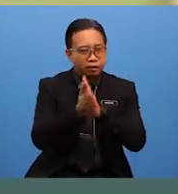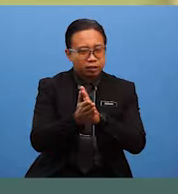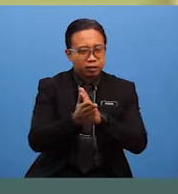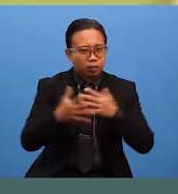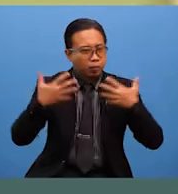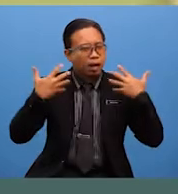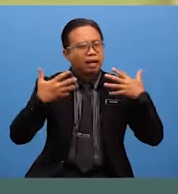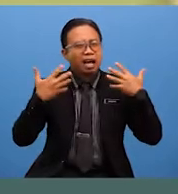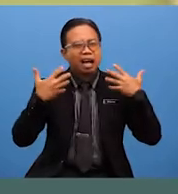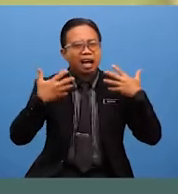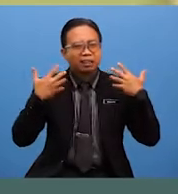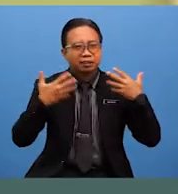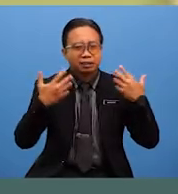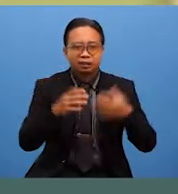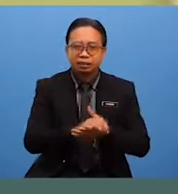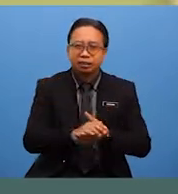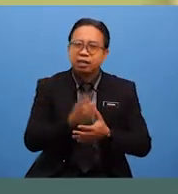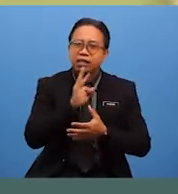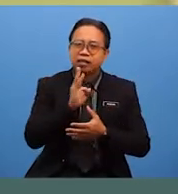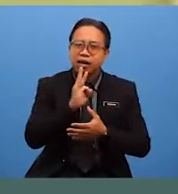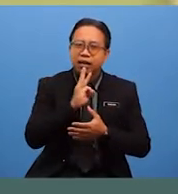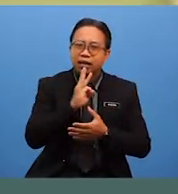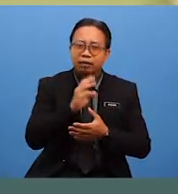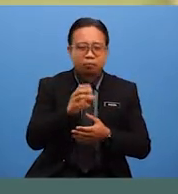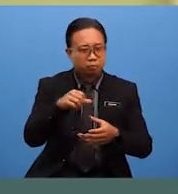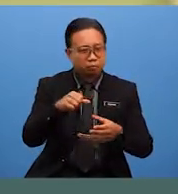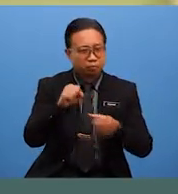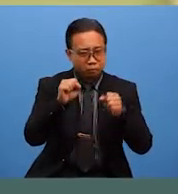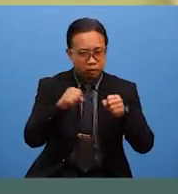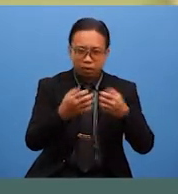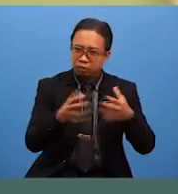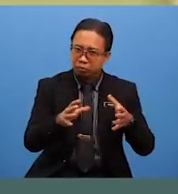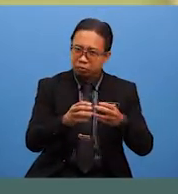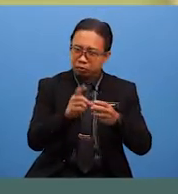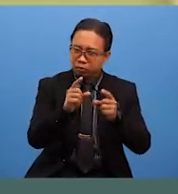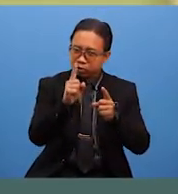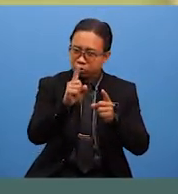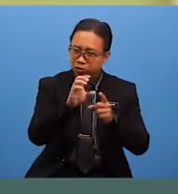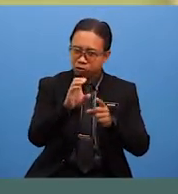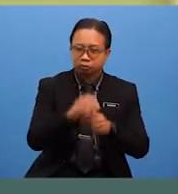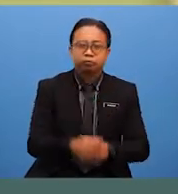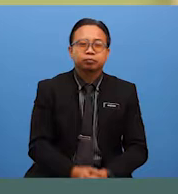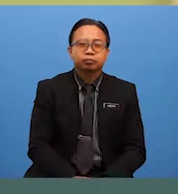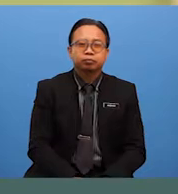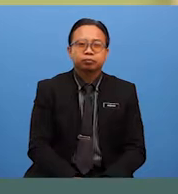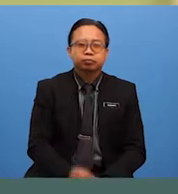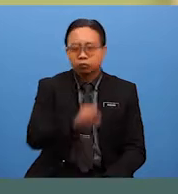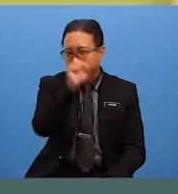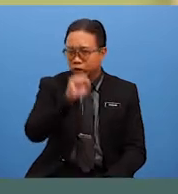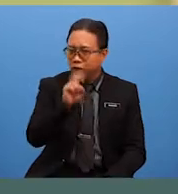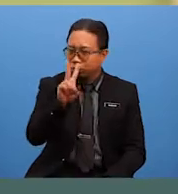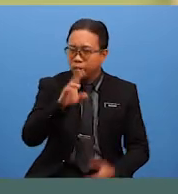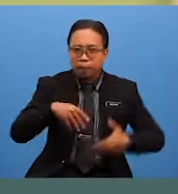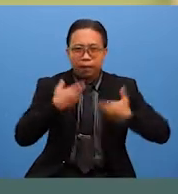jadi panas dan air bule mendidih soalan kedua bule Bagaimana